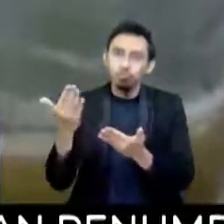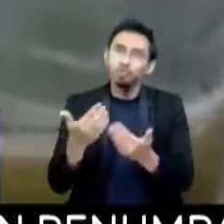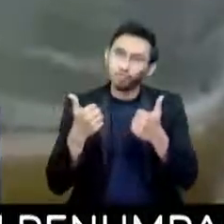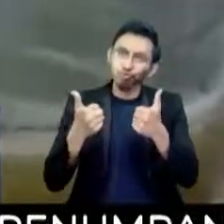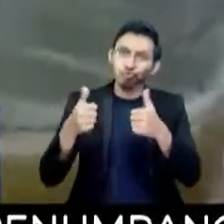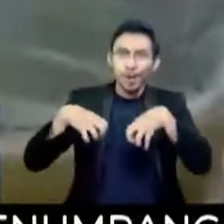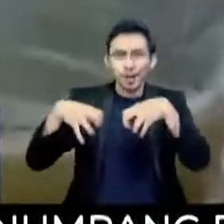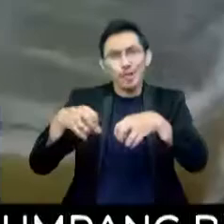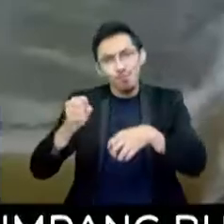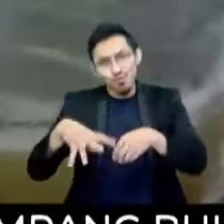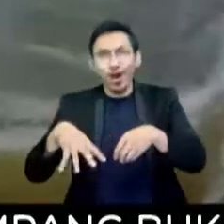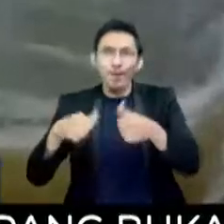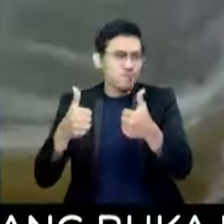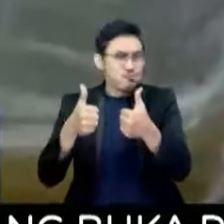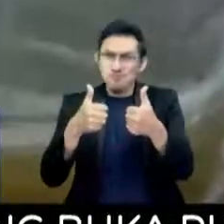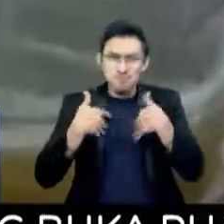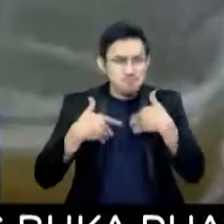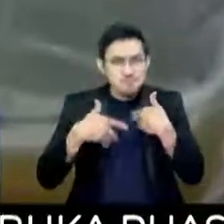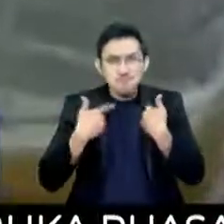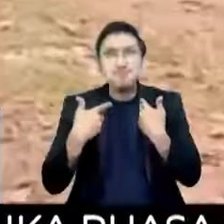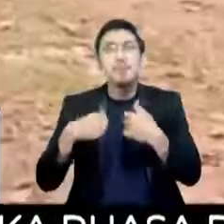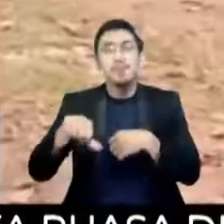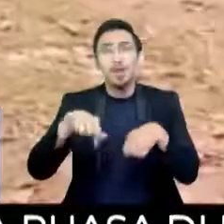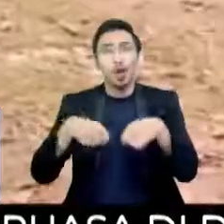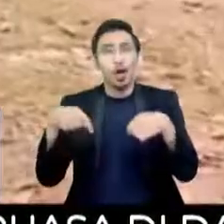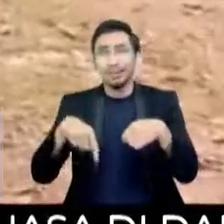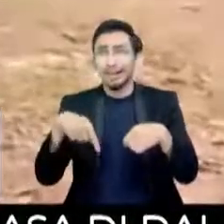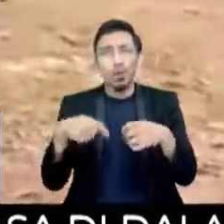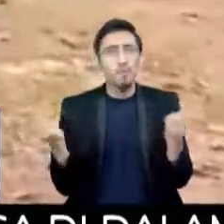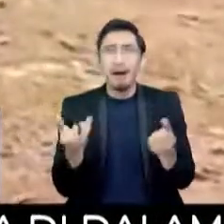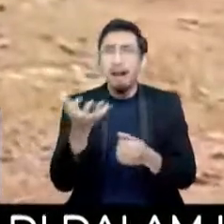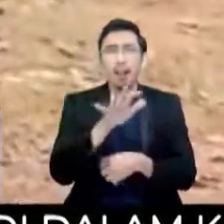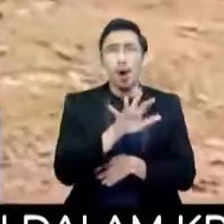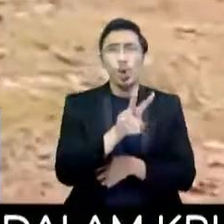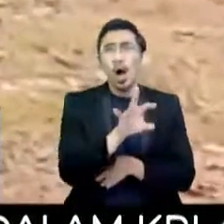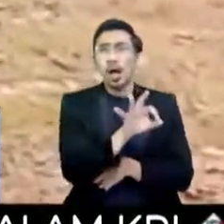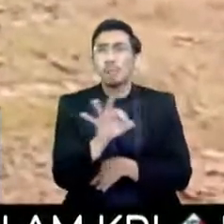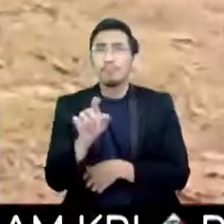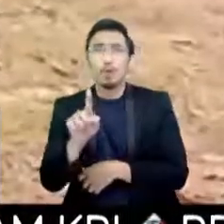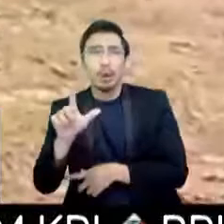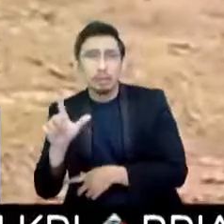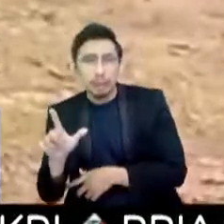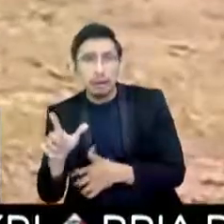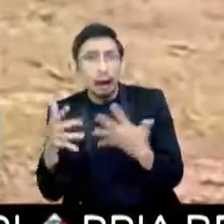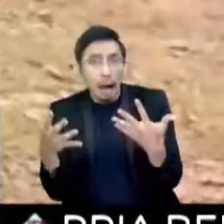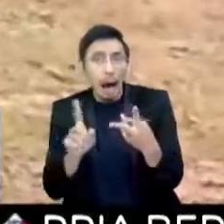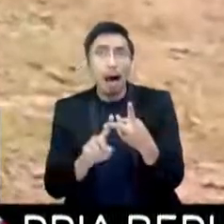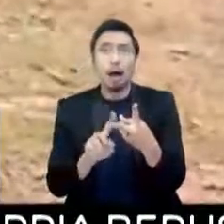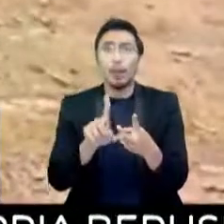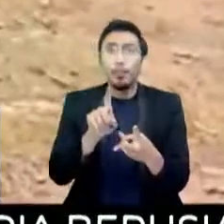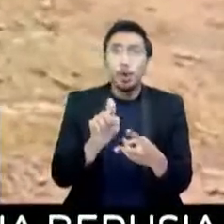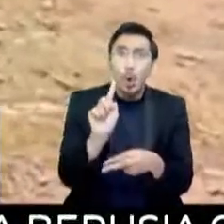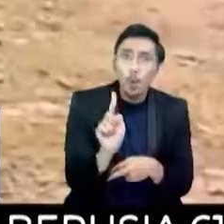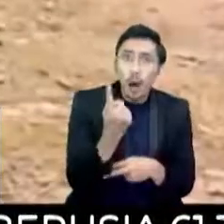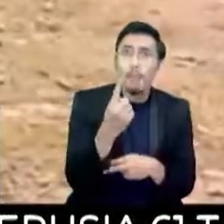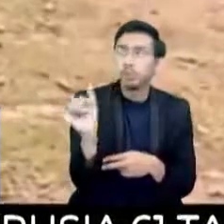ini apalagi saat ini harga minyak goreng di pasaran mencapai 50 Rp2.000 per liter belum lagi harga sejumlah kebutuhan pokok yang